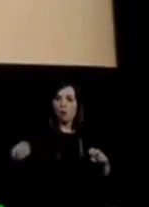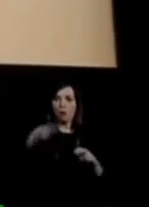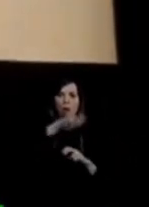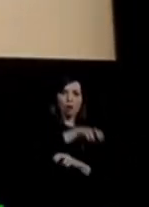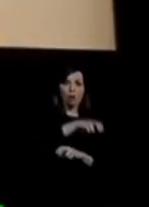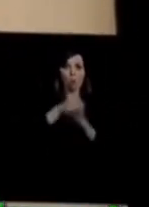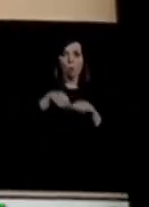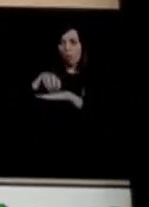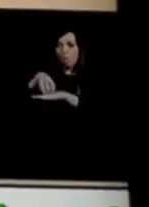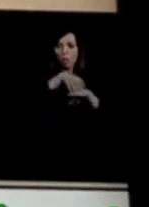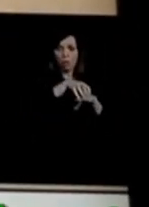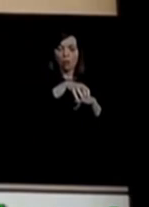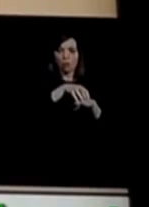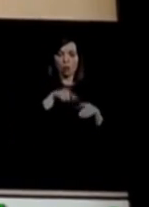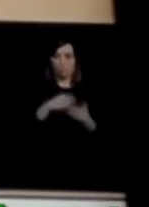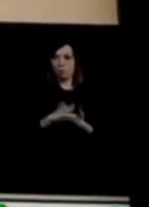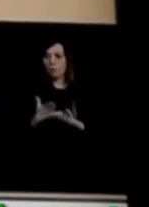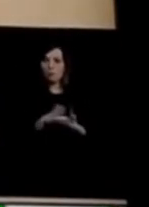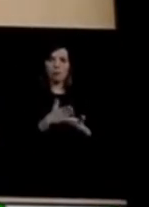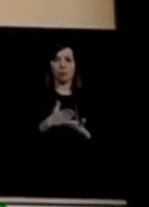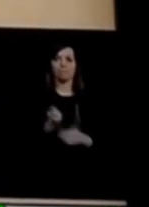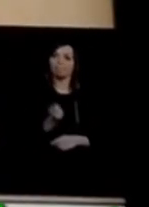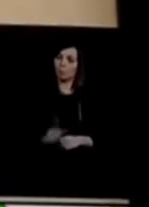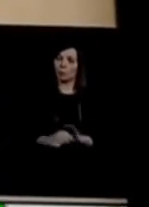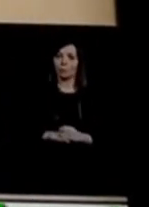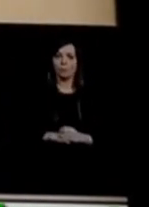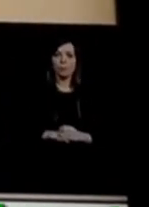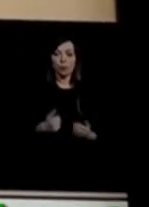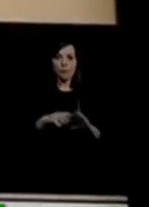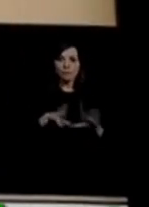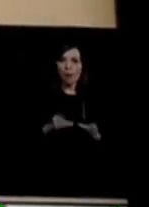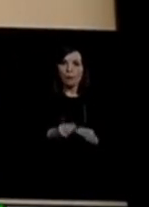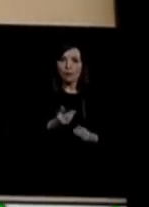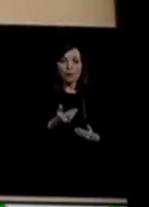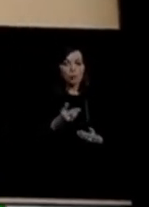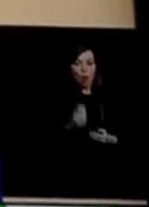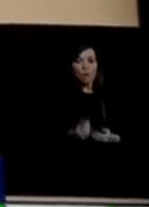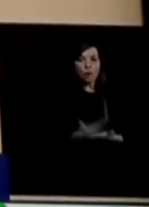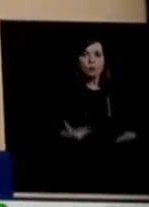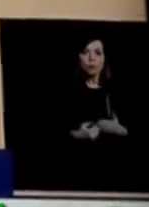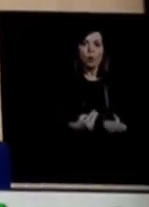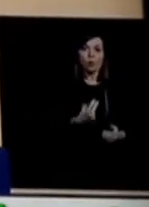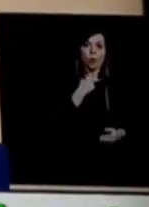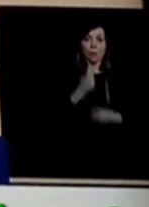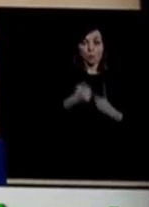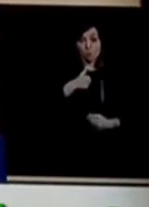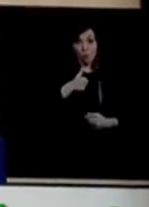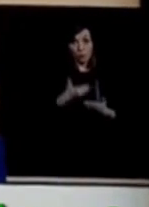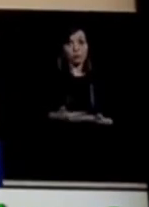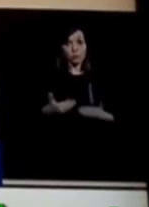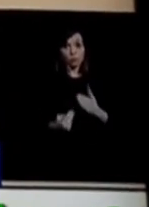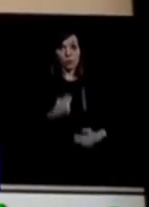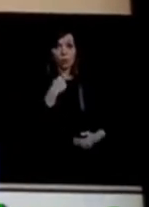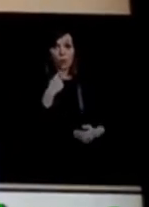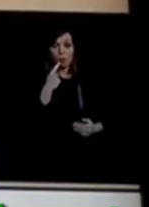DAZEN, ou voir ceci ou voir cela. Parce que quand on est une famille avec un enfant en situation de handicap ou qu'on est soi-même en situation de handicap, on est